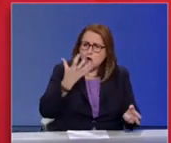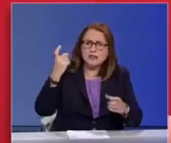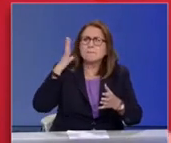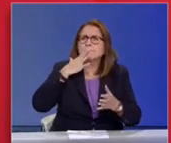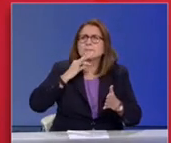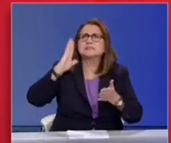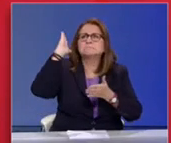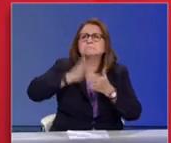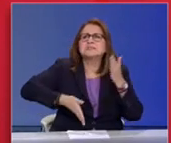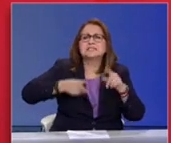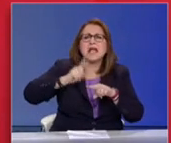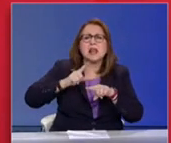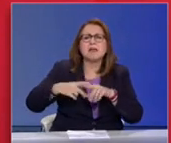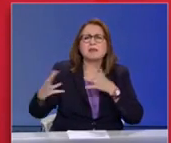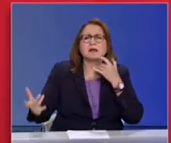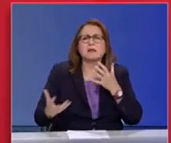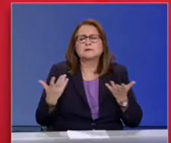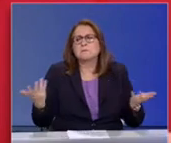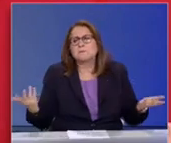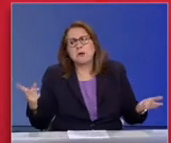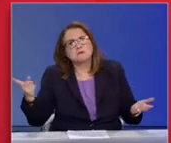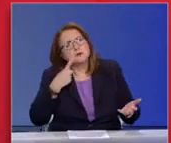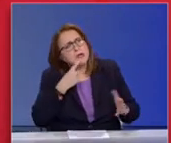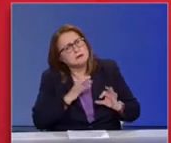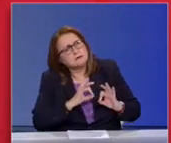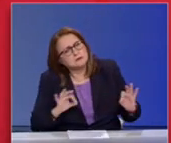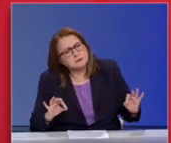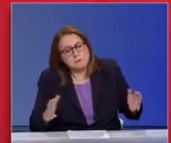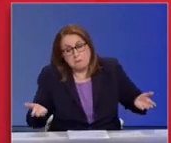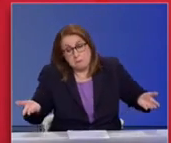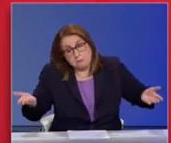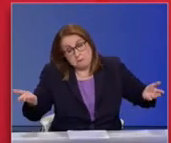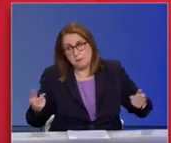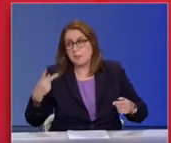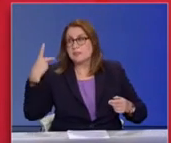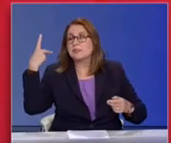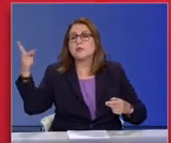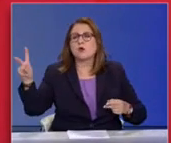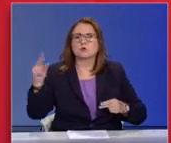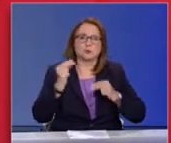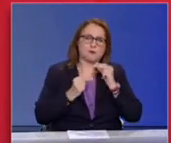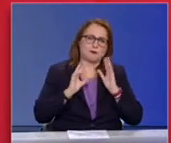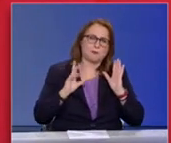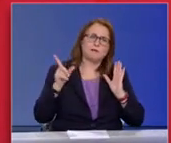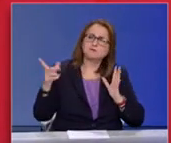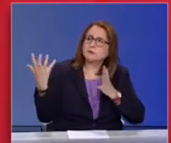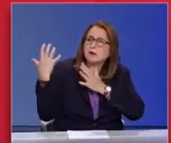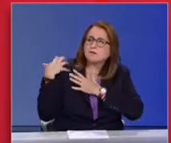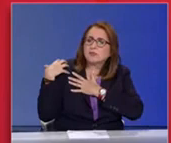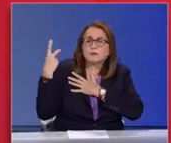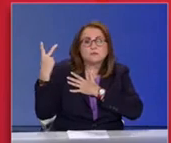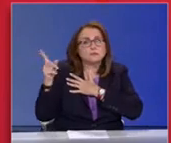ο Πρωθυπουργός αναλαμβάνει την ευθύνη. Αν ο κ. Μητσοτάκης αισθάνεται 2,5 χρόνια τώρα ήσυχος με τη συνείδησή